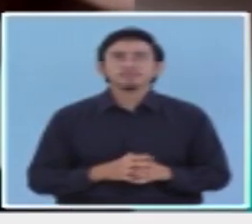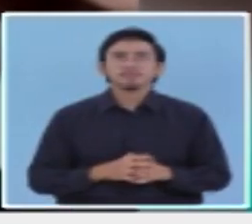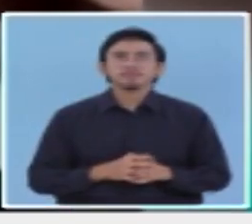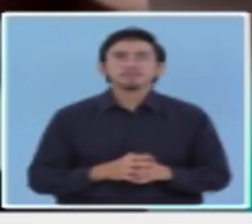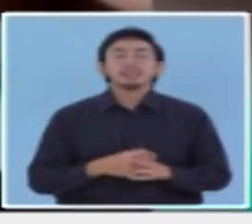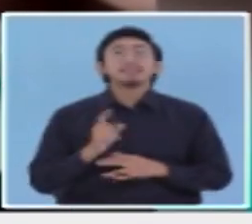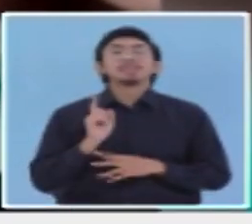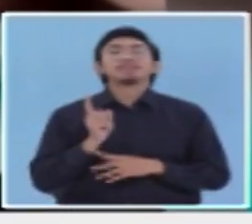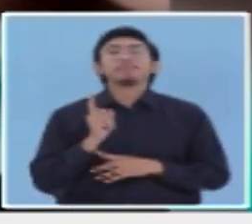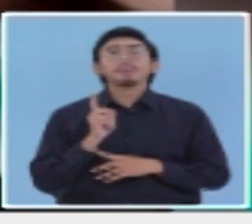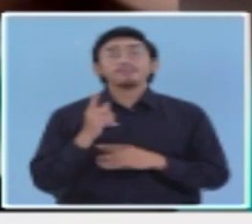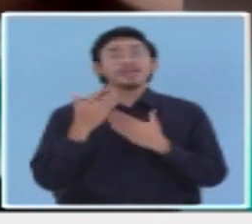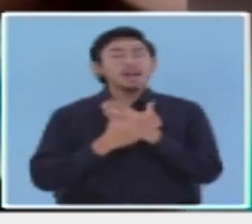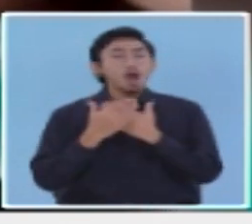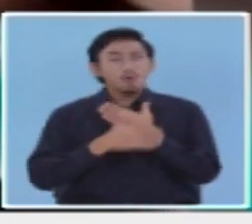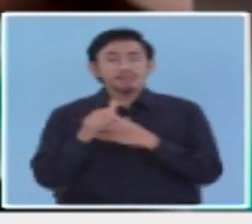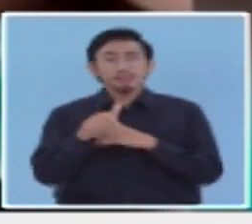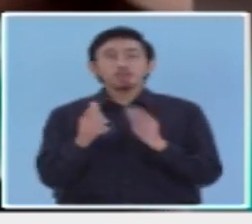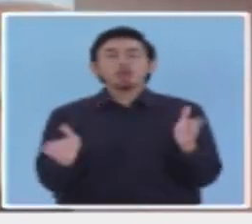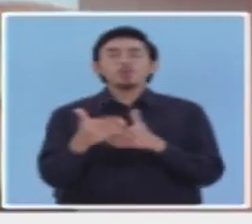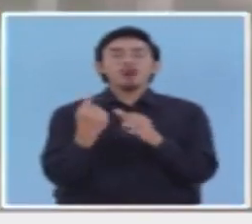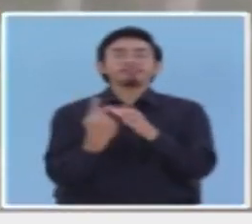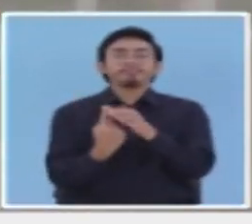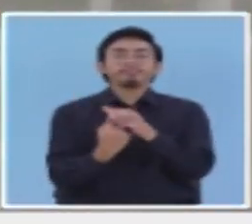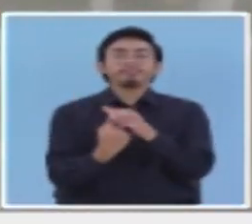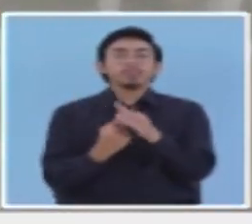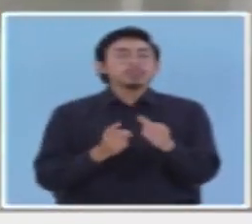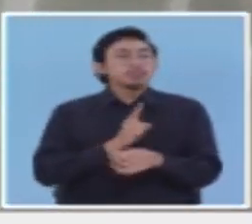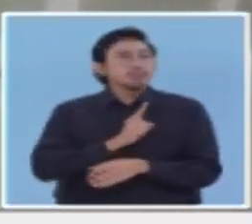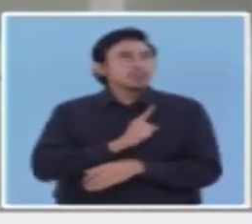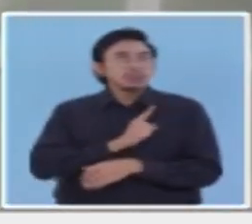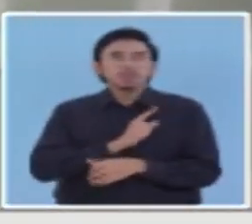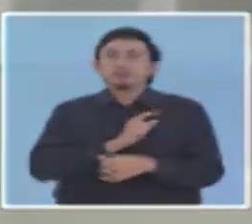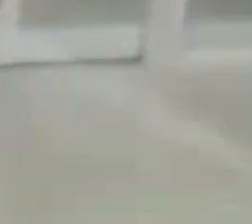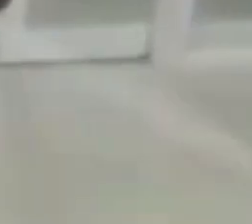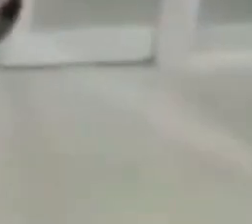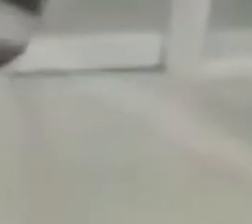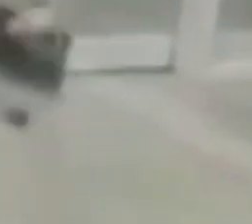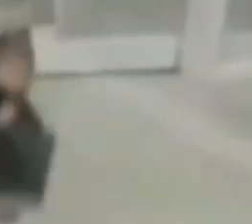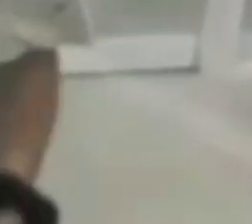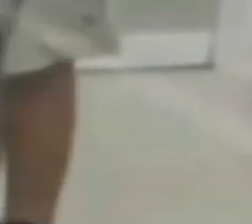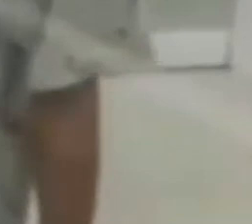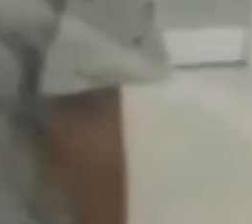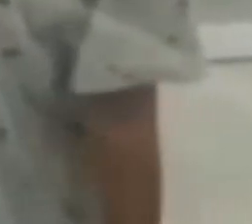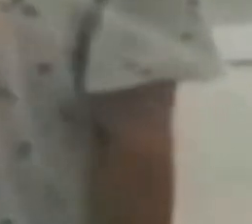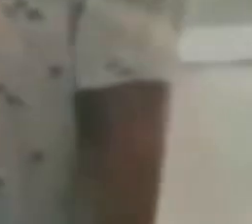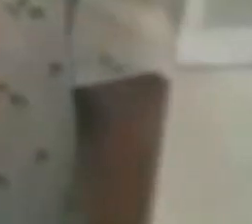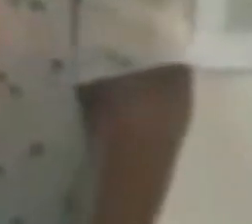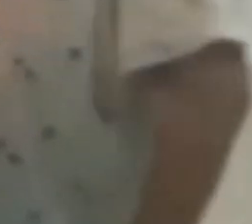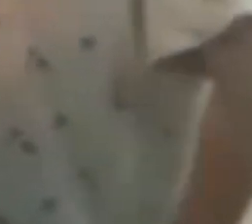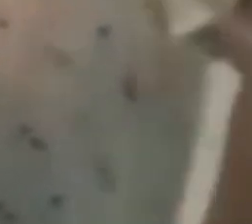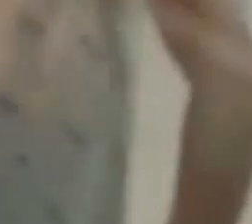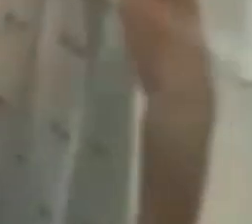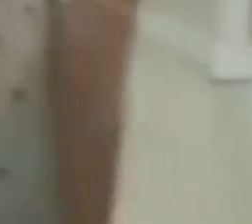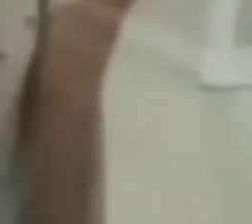ya, sendiri, tidak ada keluarga, tidak ada teman, jadi mereka juga meng-cover semua biar kita juga